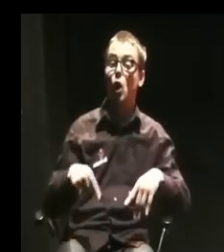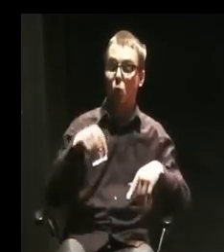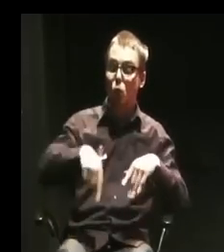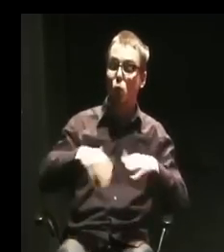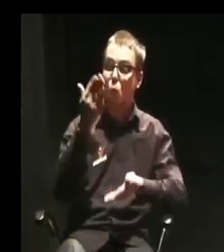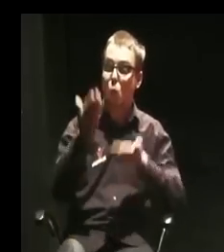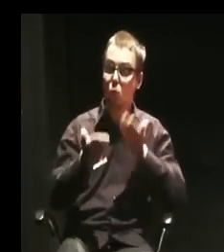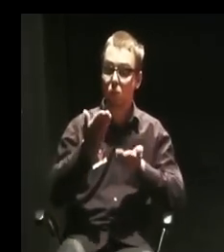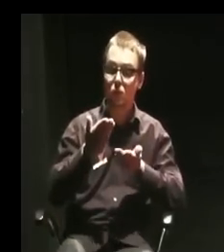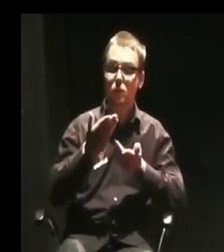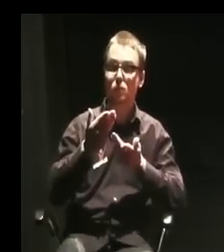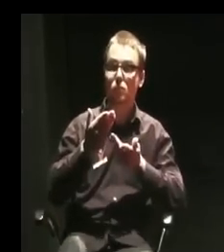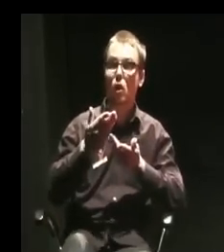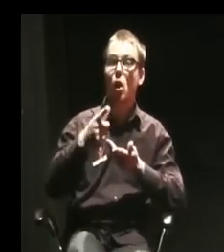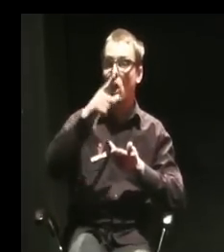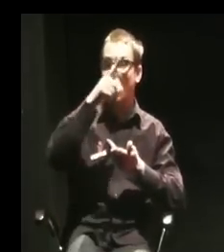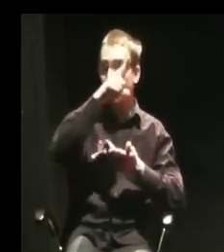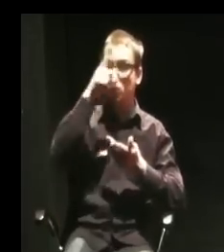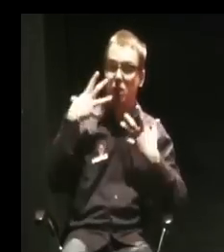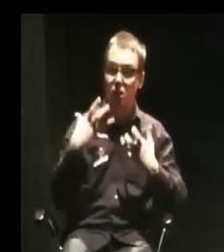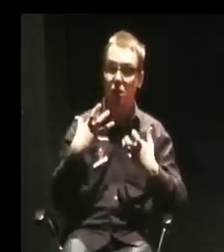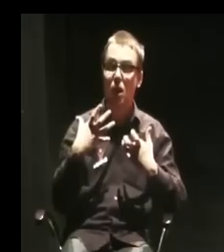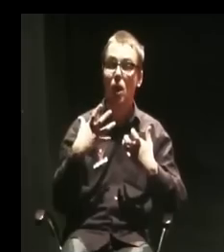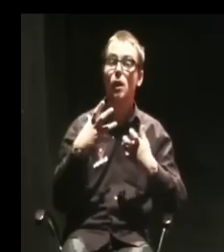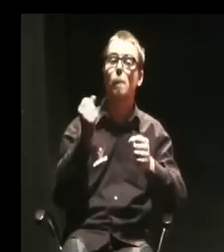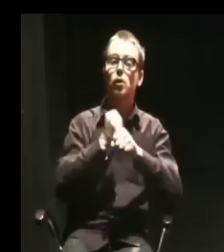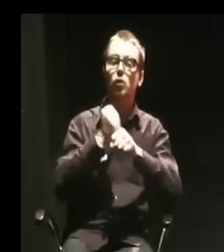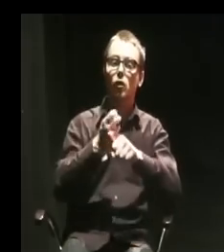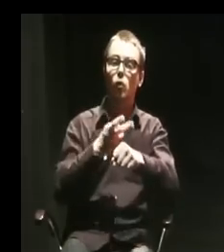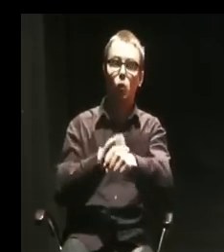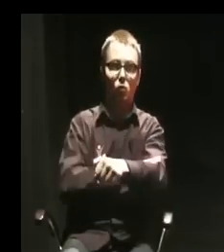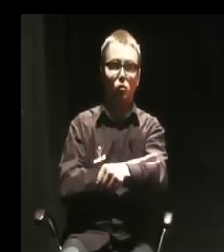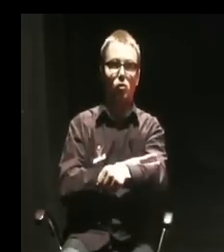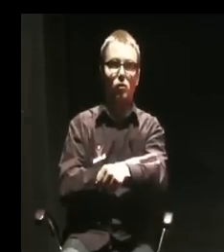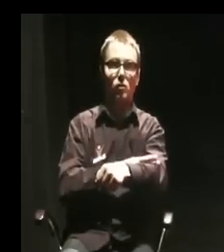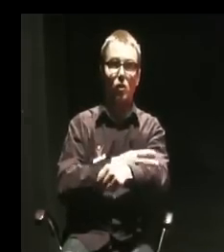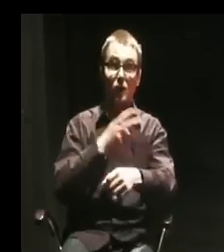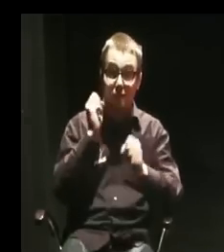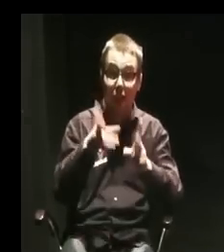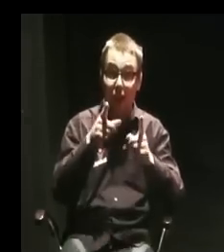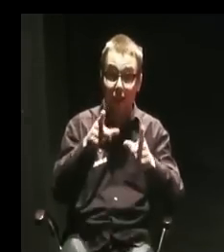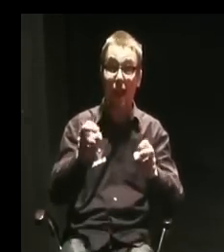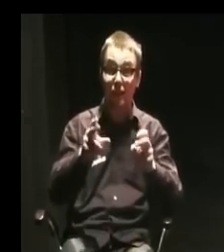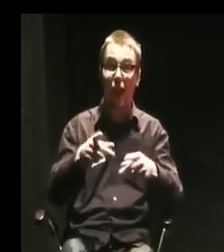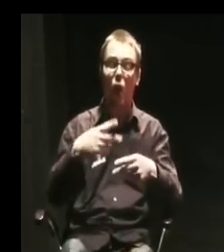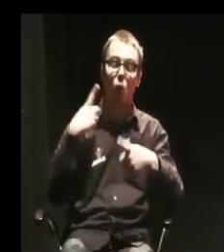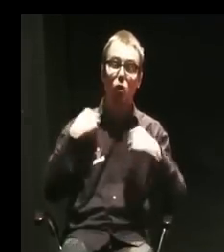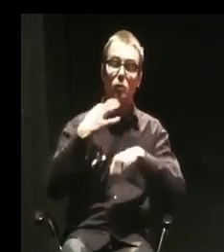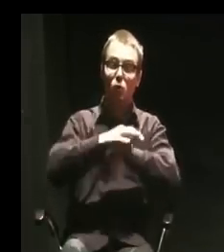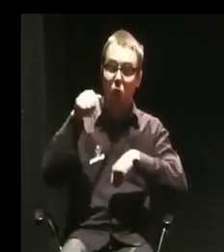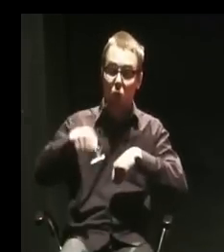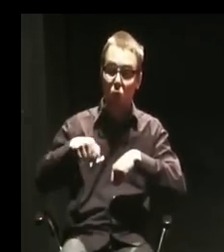absolwentów chciało zostać urzędnikami. Tak, urzędnikami. Ja to rozumiem.